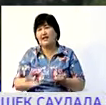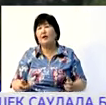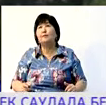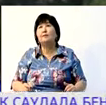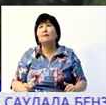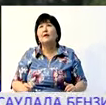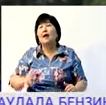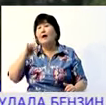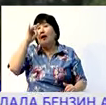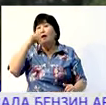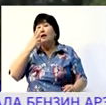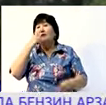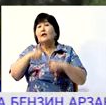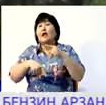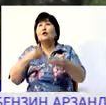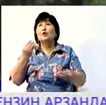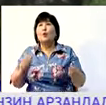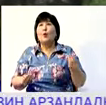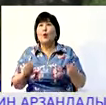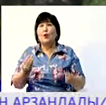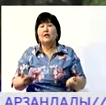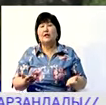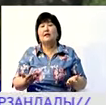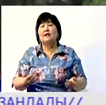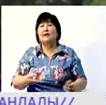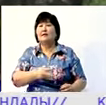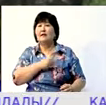Қазақтың дәстүр ойындарын, әдет ғұрпын